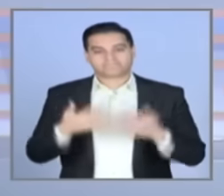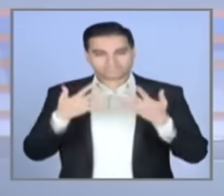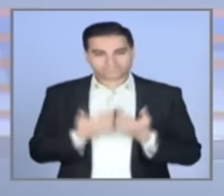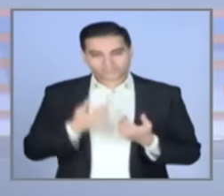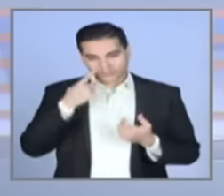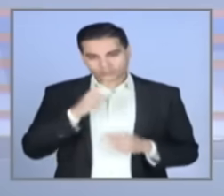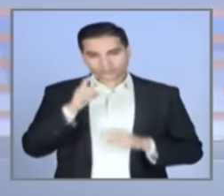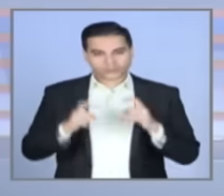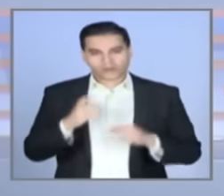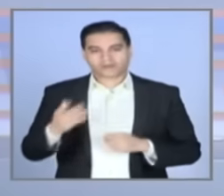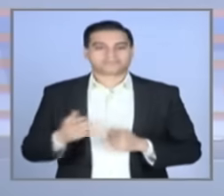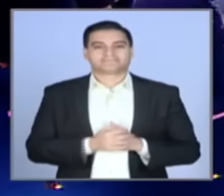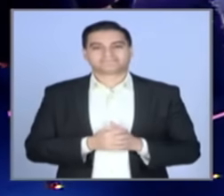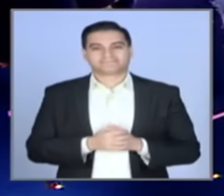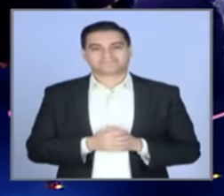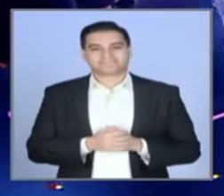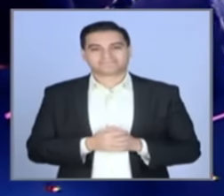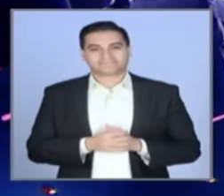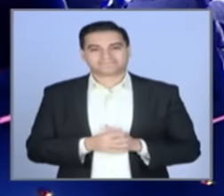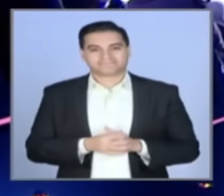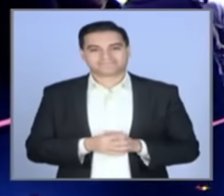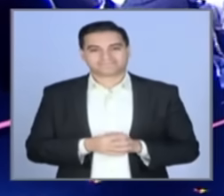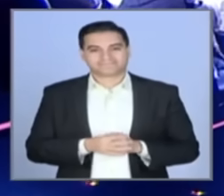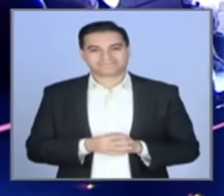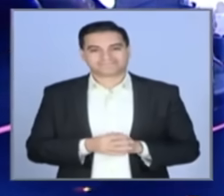قدرات ذهنية والسؤال هو